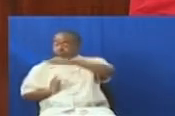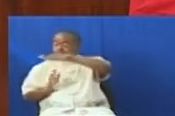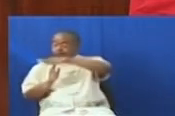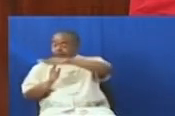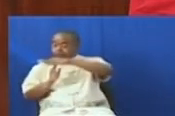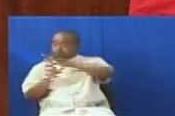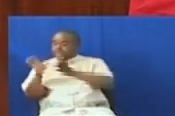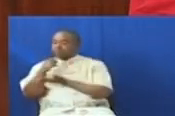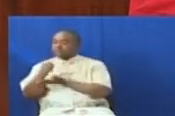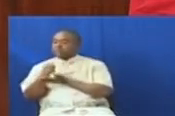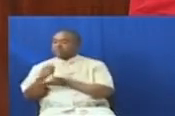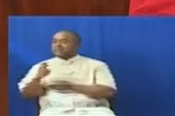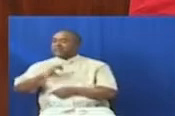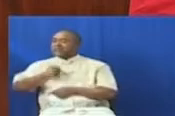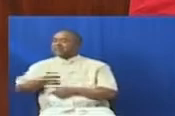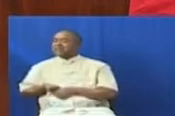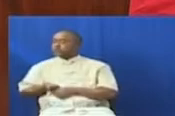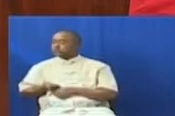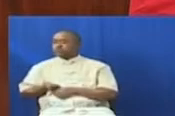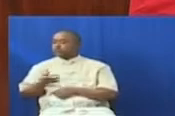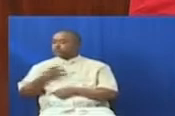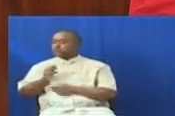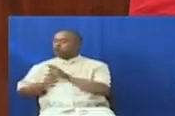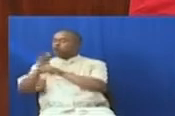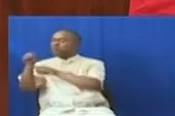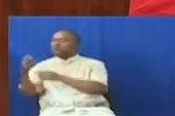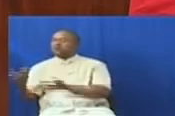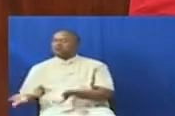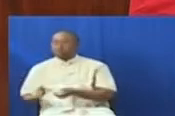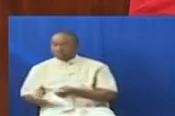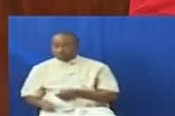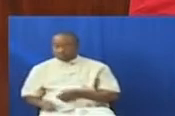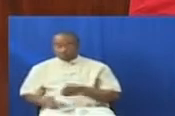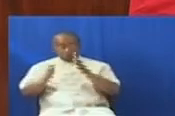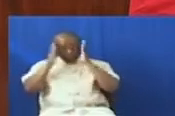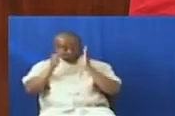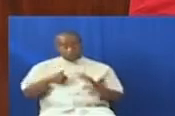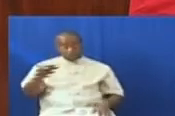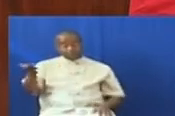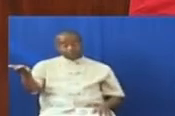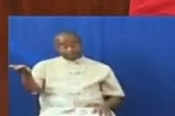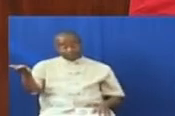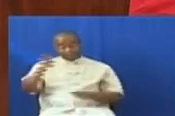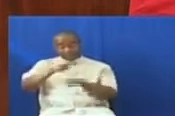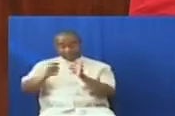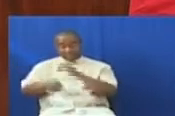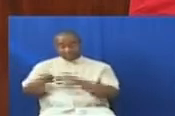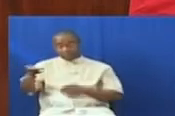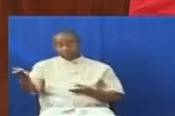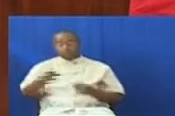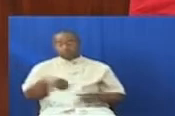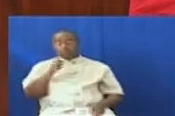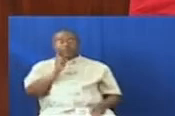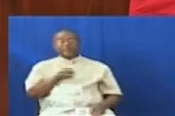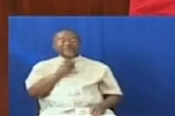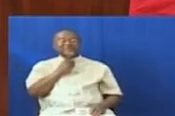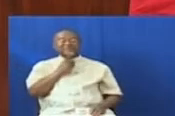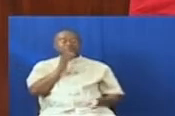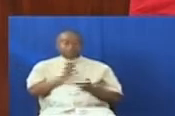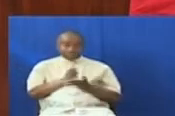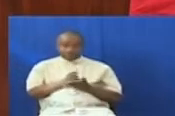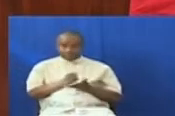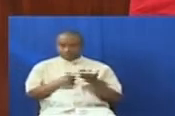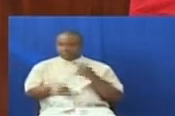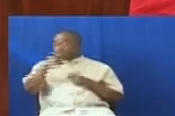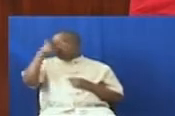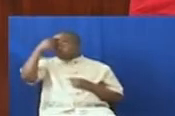anayeidhinisha hizi hela kwa kiwango kikubwa tofauti na ambacho kimeomba? Mheshimiwa Naibu Spika, naomba hilo tupatiwe majibu sahihi. Hivi hivi tutaamini hii